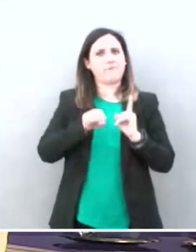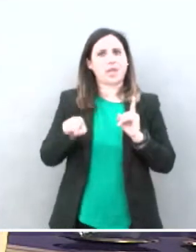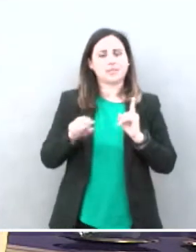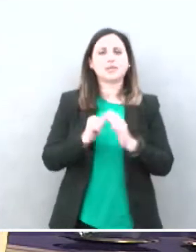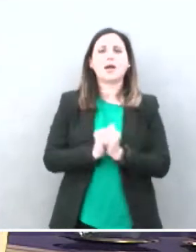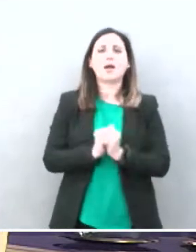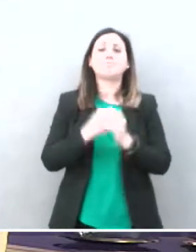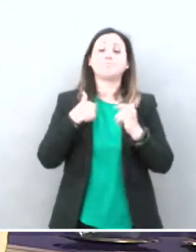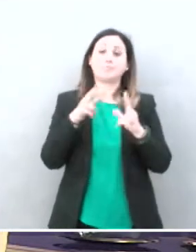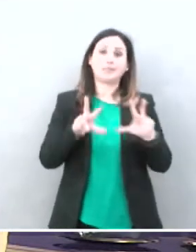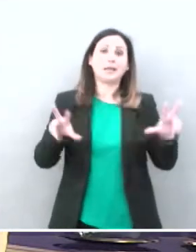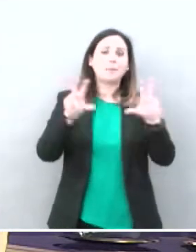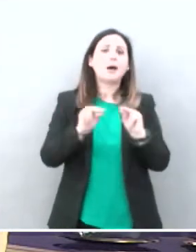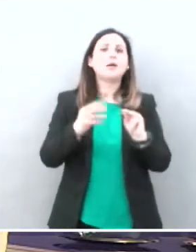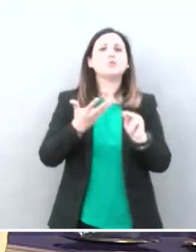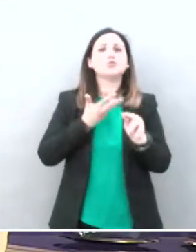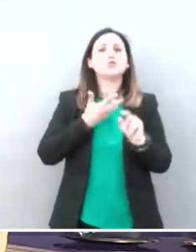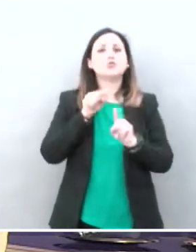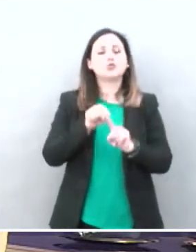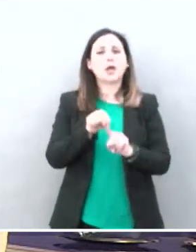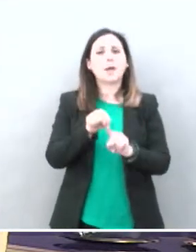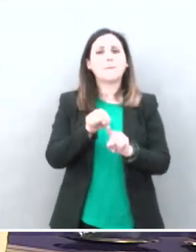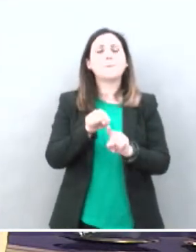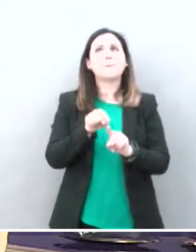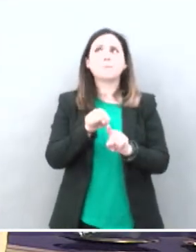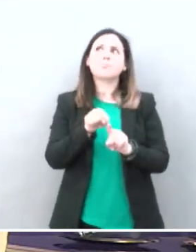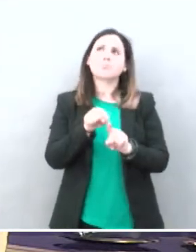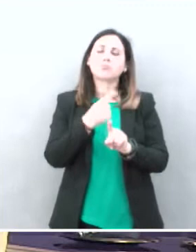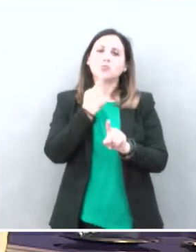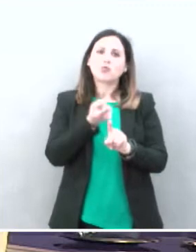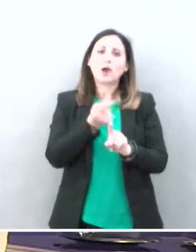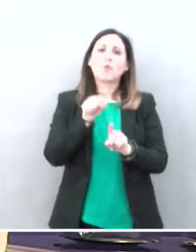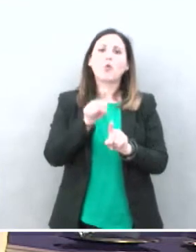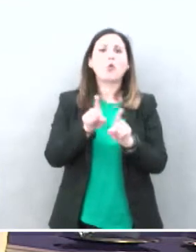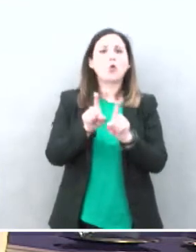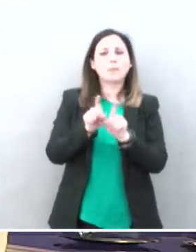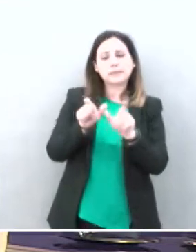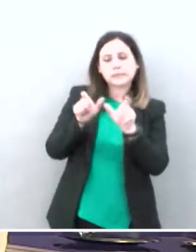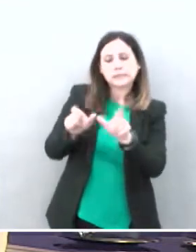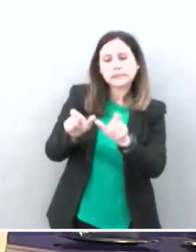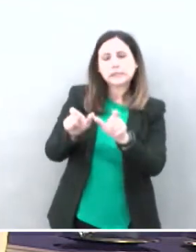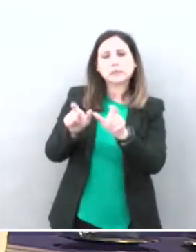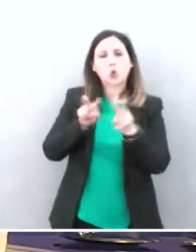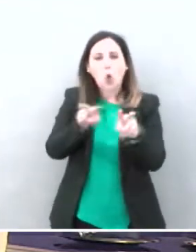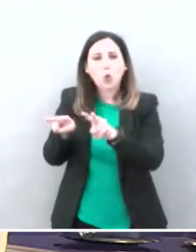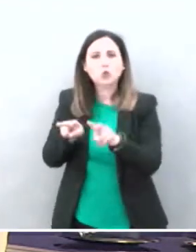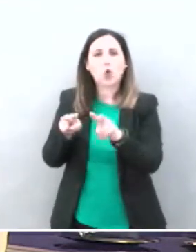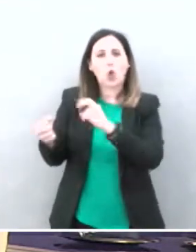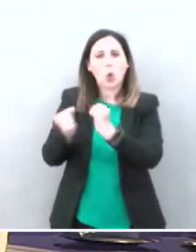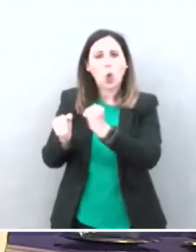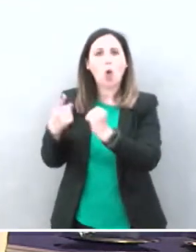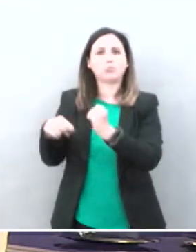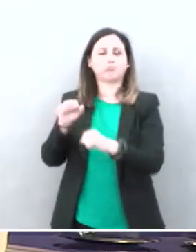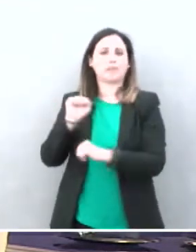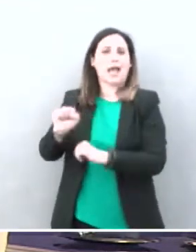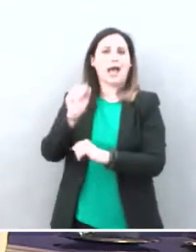che quella propria, diciamo così, della repressione, e su cui la strumentazione